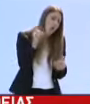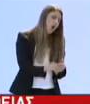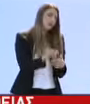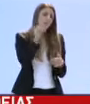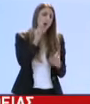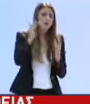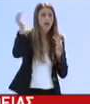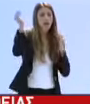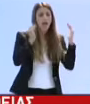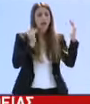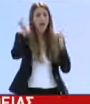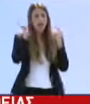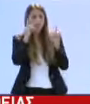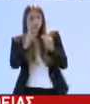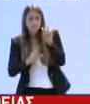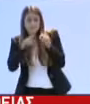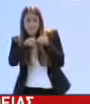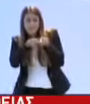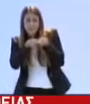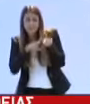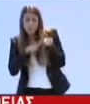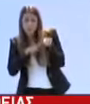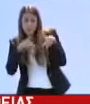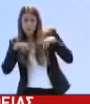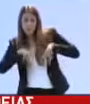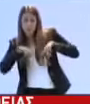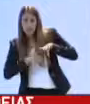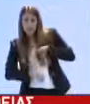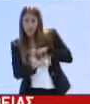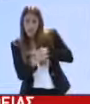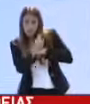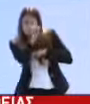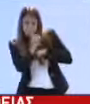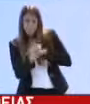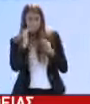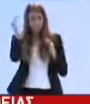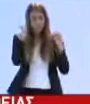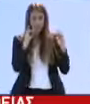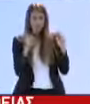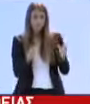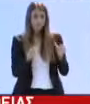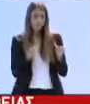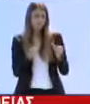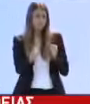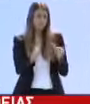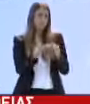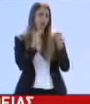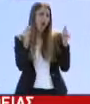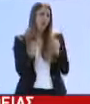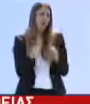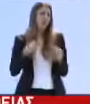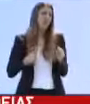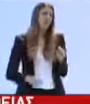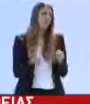διαρκή καχυποψία στις σχέσεις των πολιτών και του κράτους. Μια καχυποψία η οποία δηλητηριάζει τη